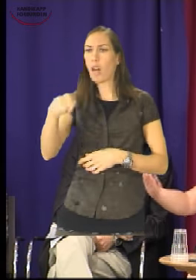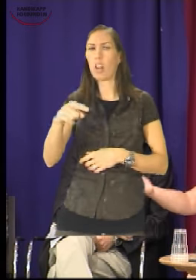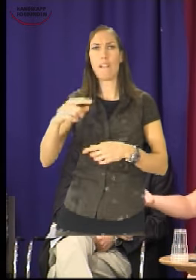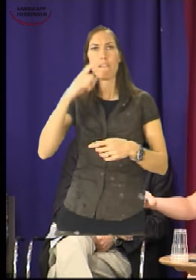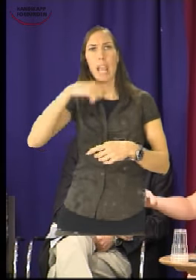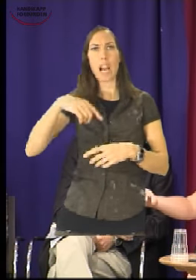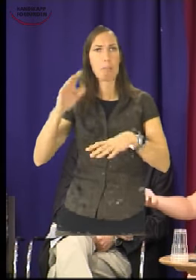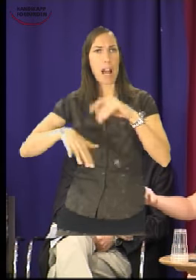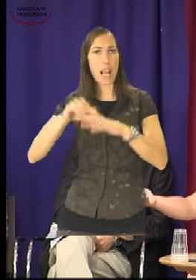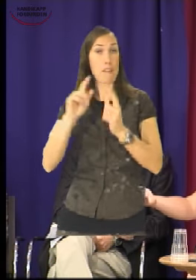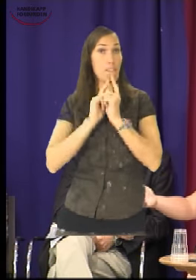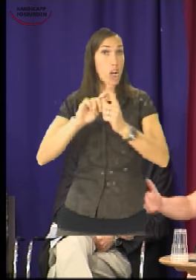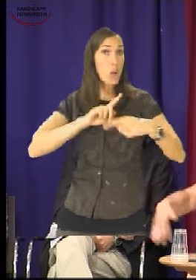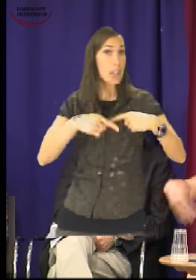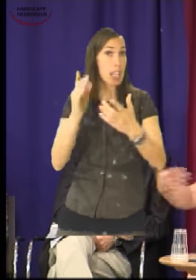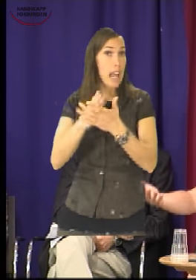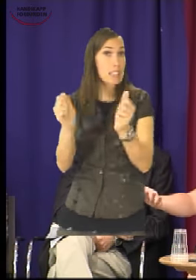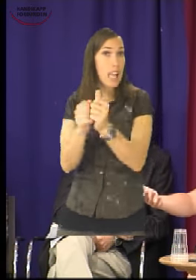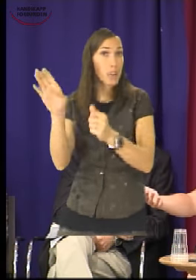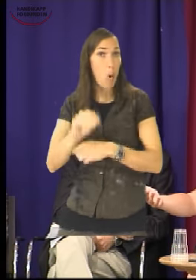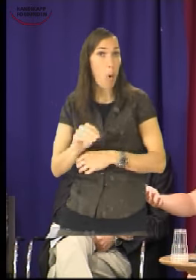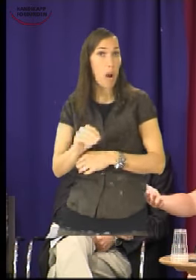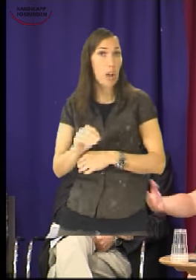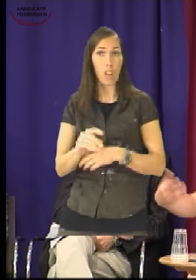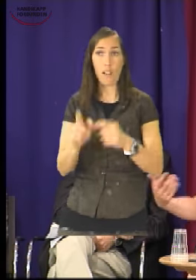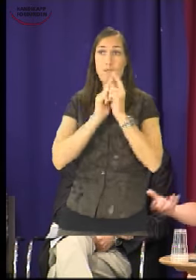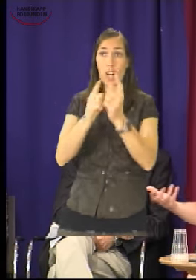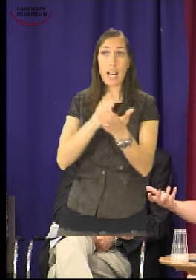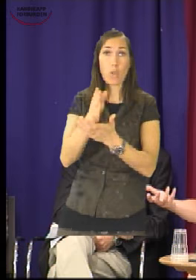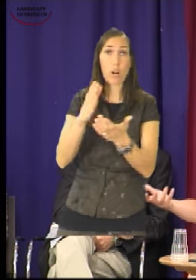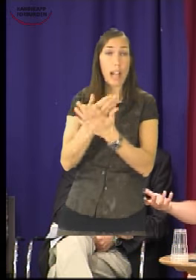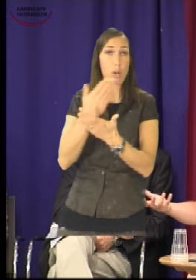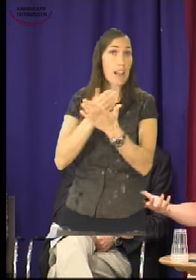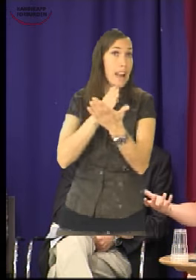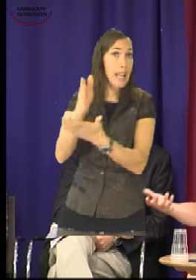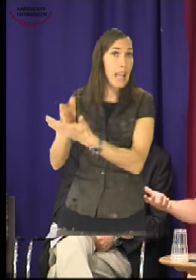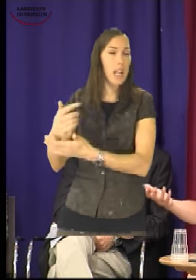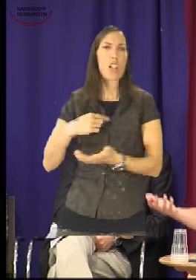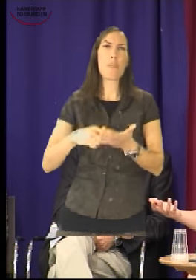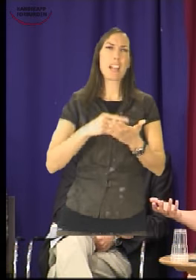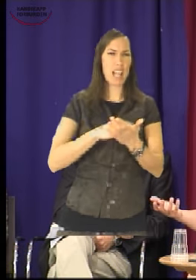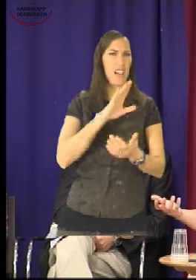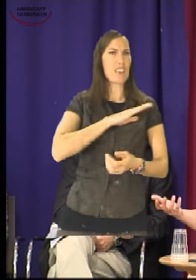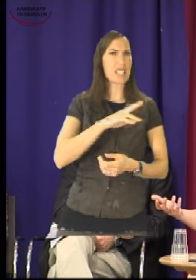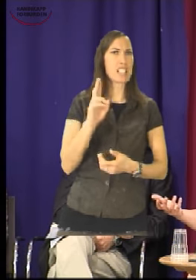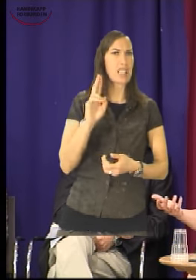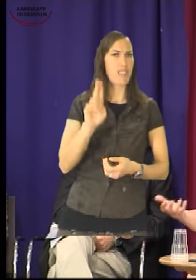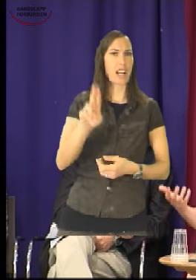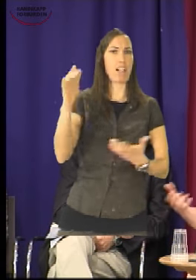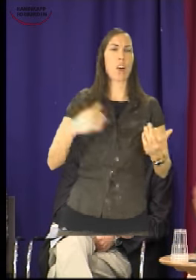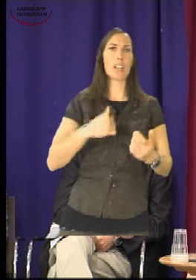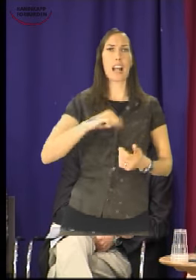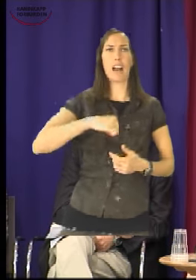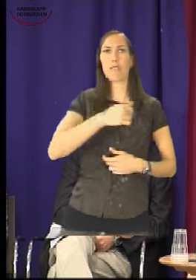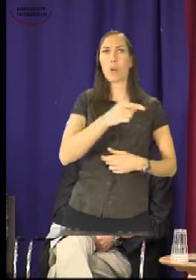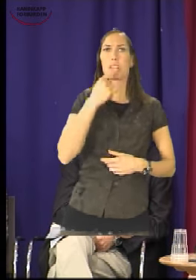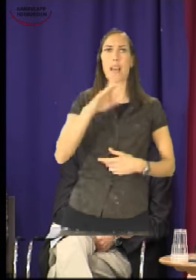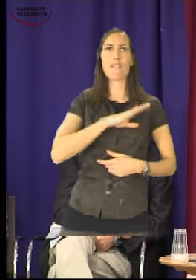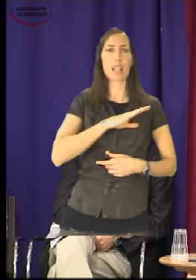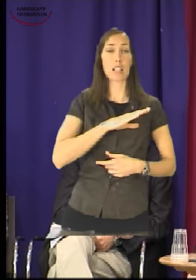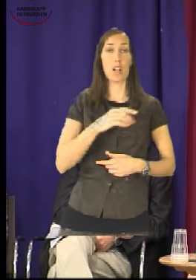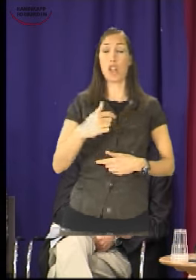enligt de rutiner som man ska göra? Följer man de nationella riktlinjerna? Alltså, finns det på riktigt det som man säger att man har? Och där har, tycker